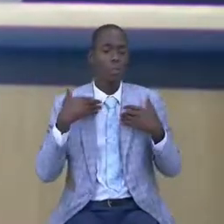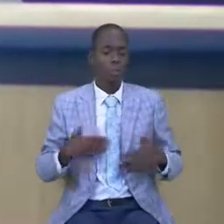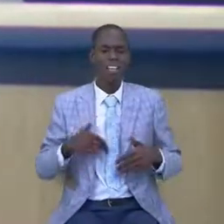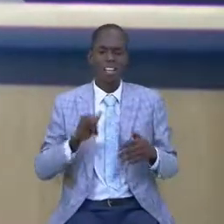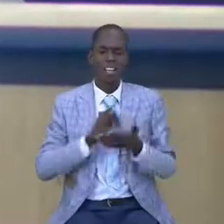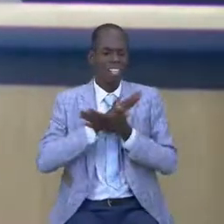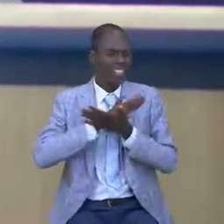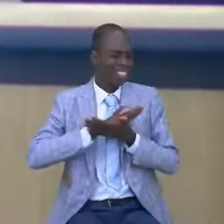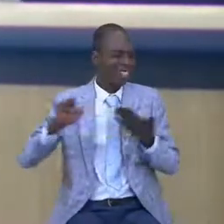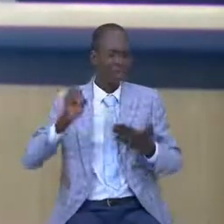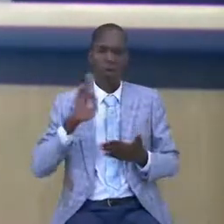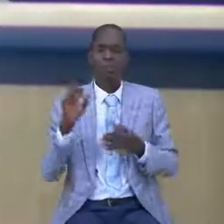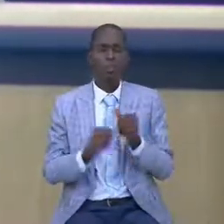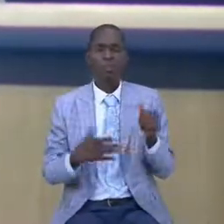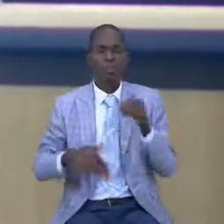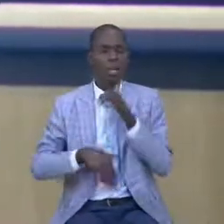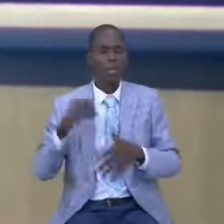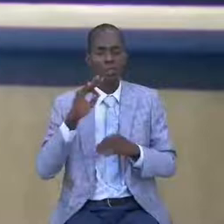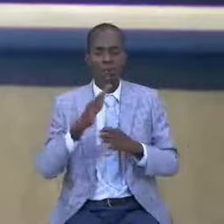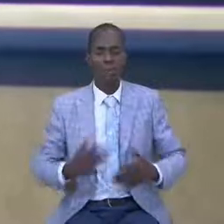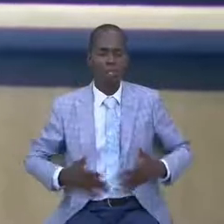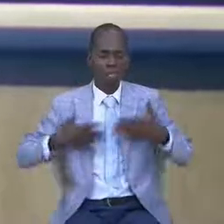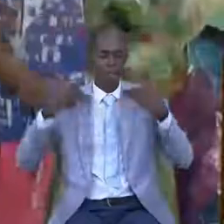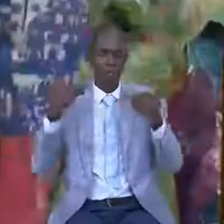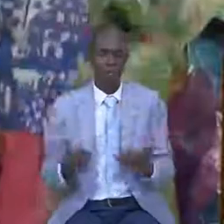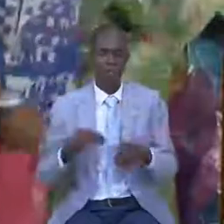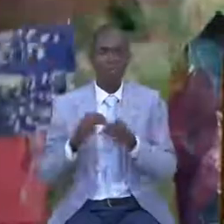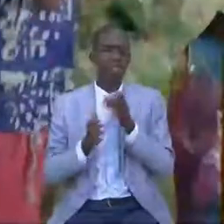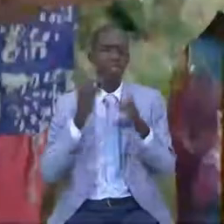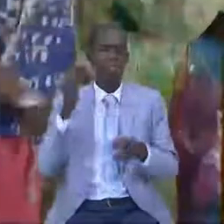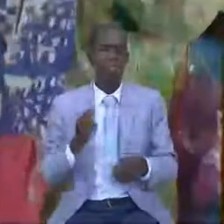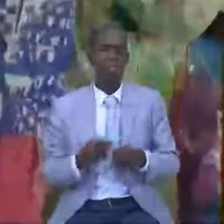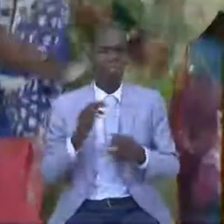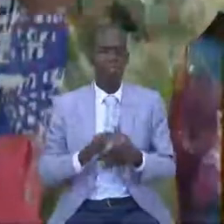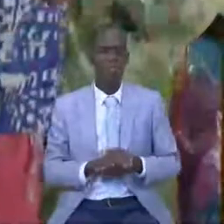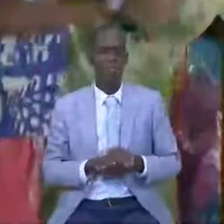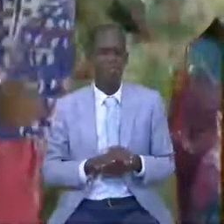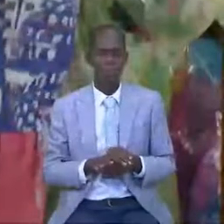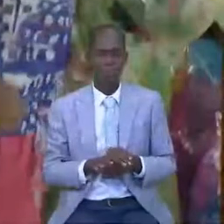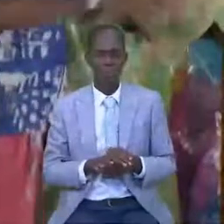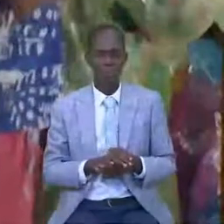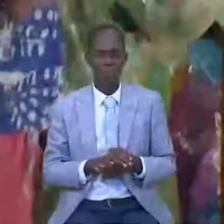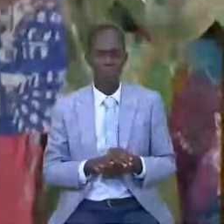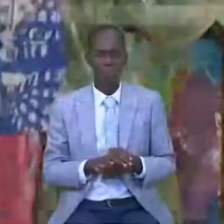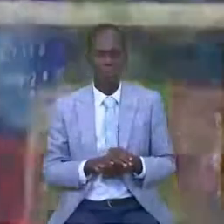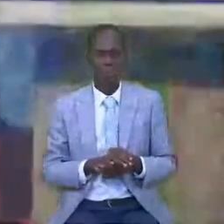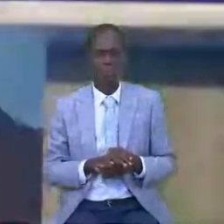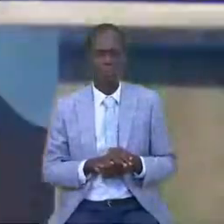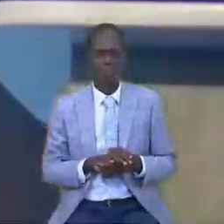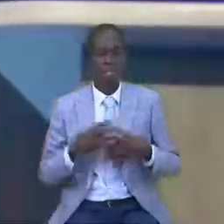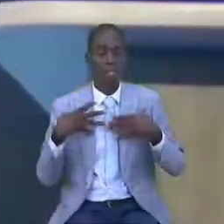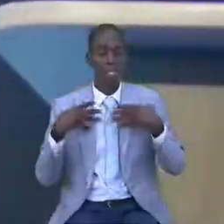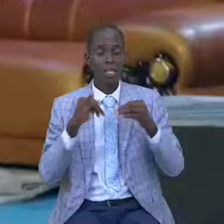tout pouvoir de cette infirmité incurable dans ton corps. Je détruis tout maintenant, tout de ta vie au nom de Jésus-Christ.